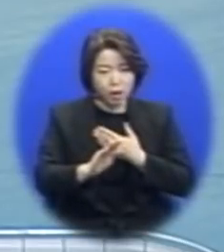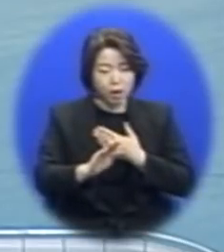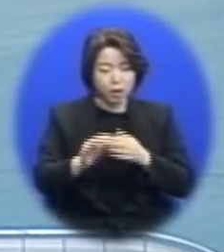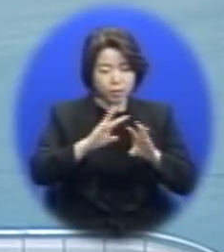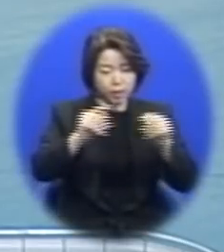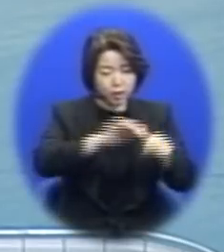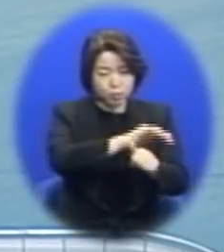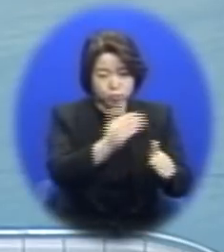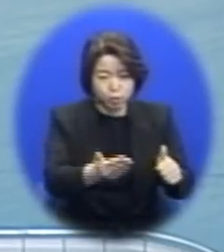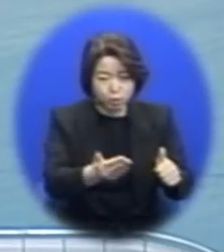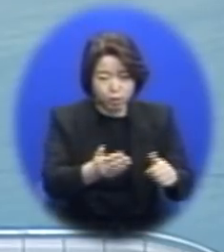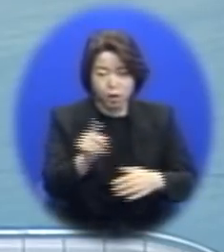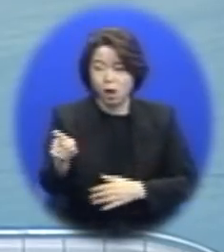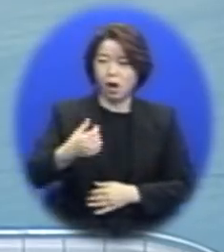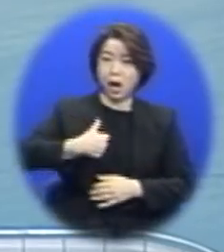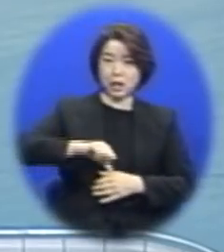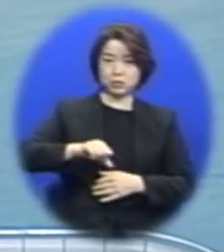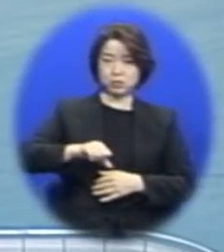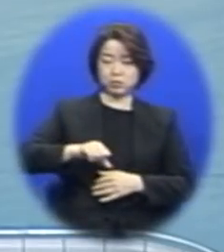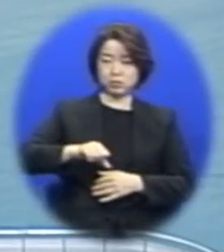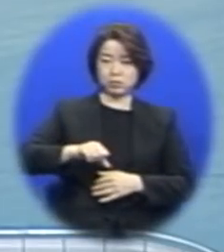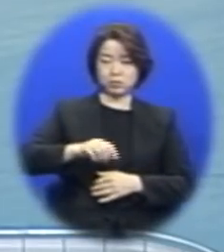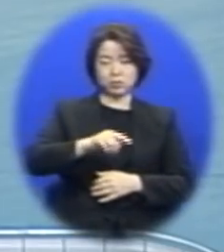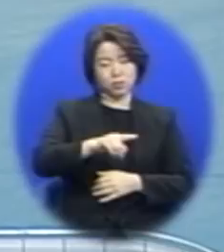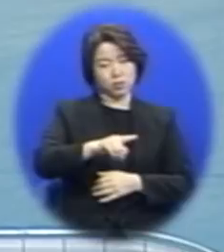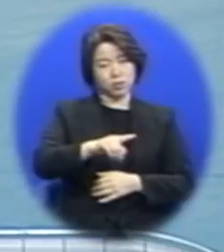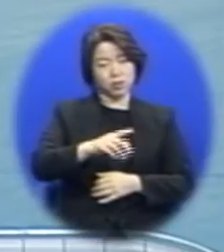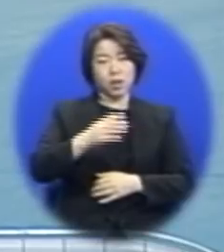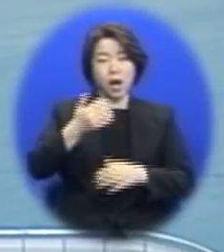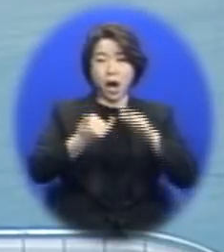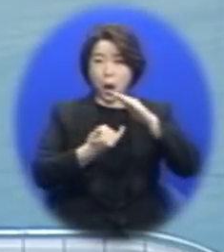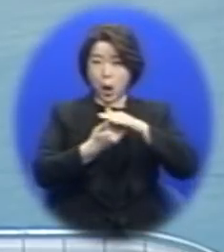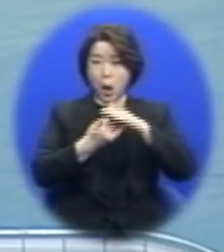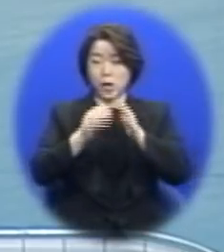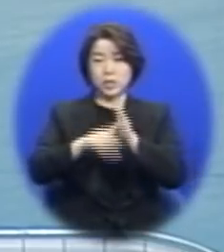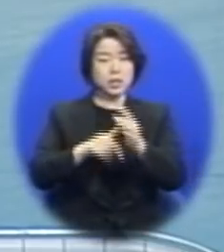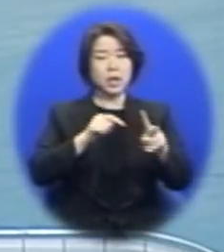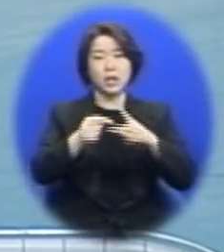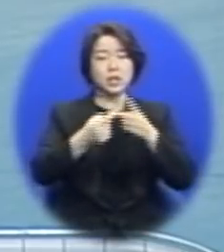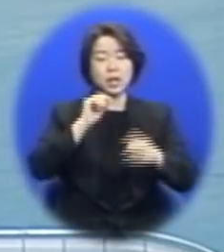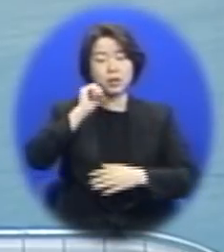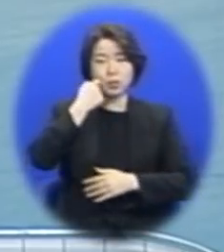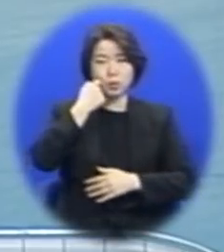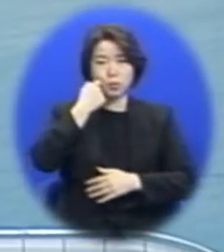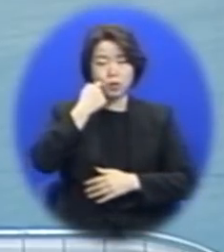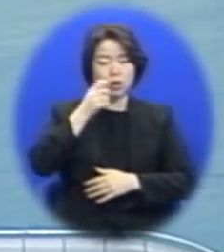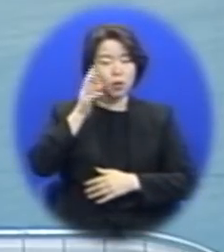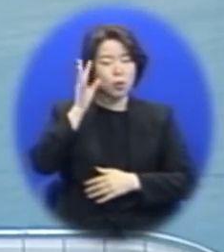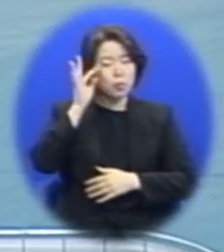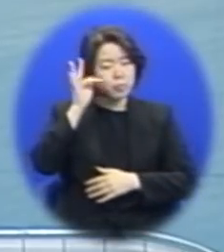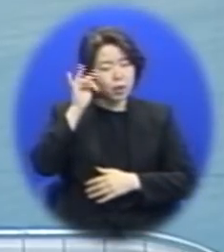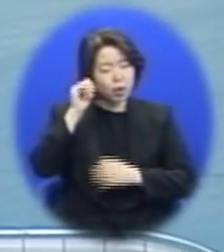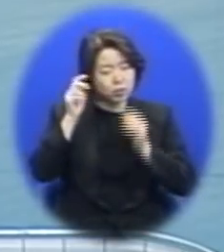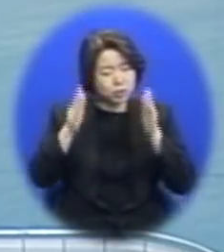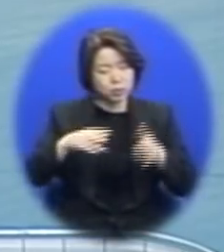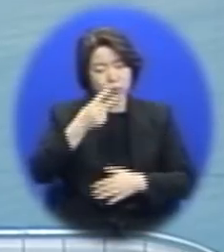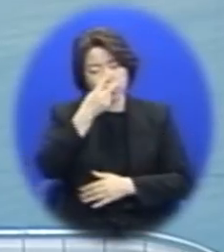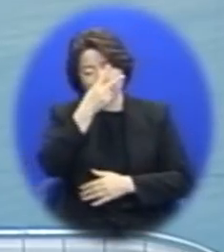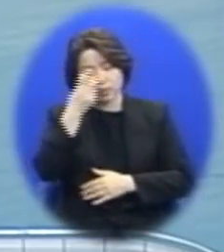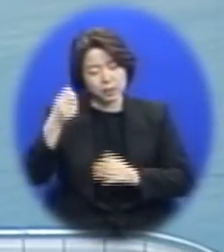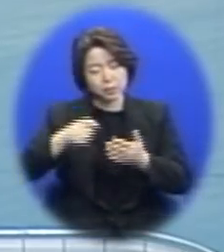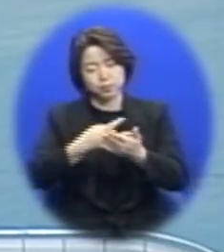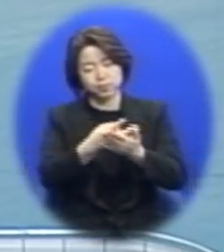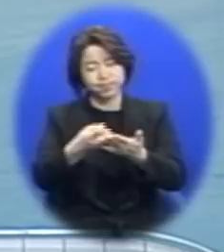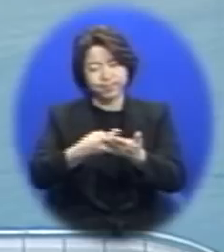아들인데. 그걸 이해할 수가 없었어요. 그리고 며칠을 정말 잠을 제대로 자지 못했습니다. 죽는